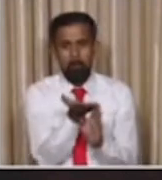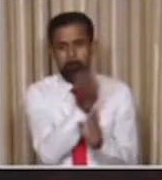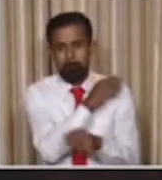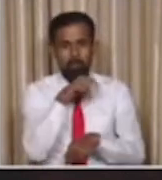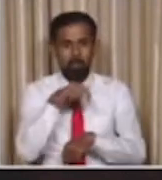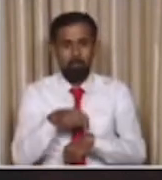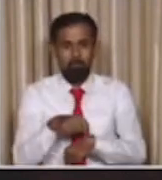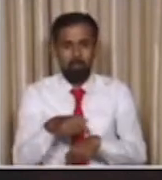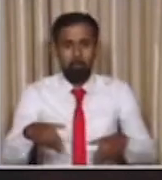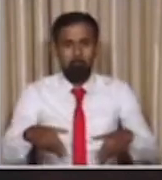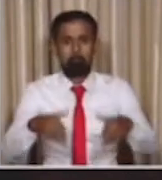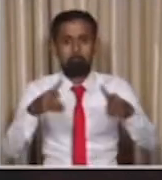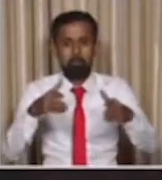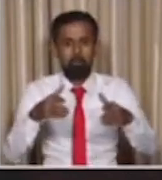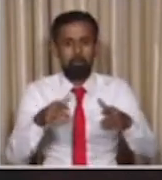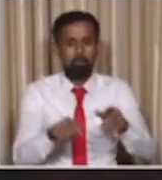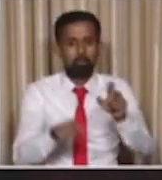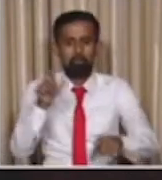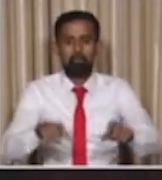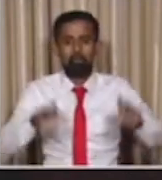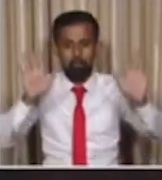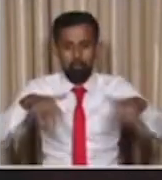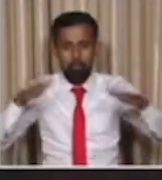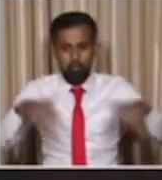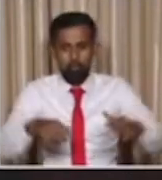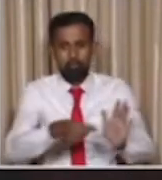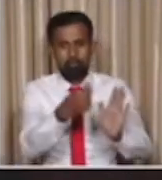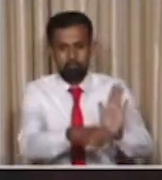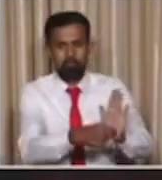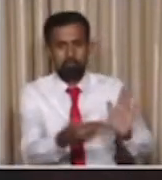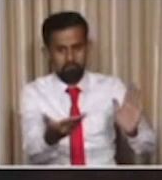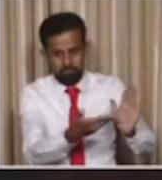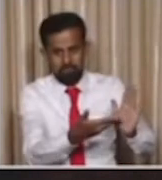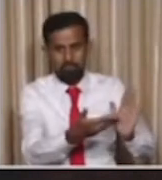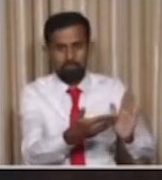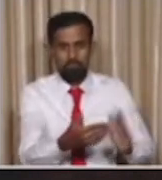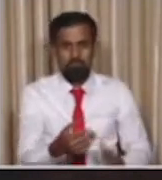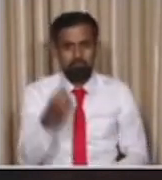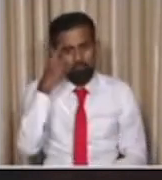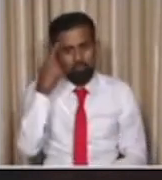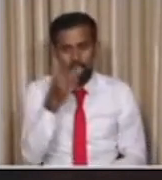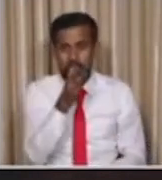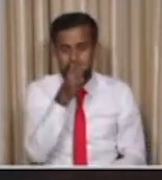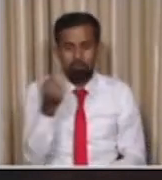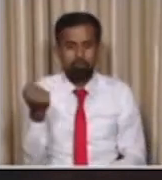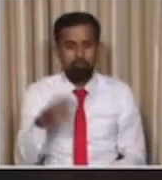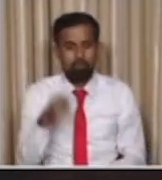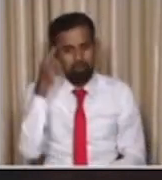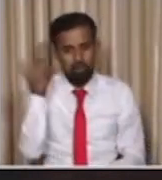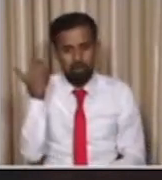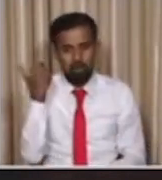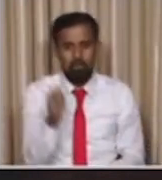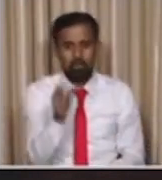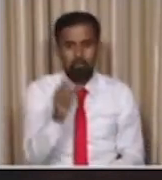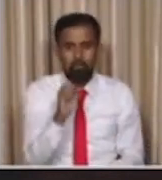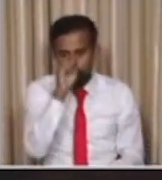කාලේ පාරවල් දිගේ ගිහිල්ලා මිනිස්සු එකතු කරගෙන මේකට අස්සම් කරනවා. ඉතින් මම දන්නේ කාගේ ලණුවක් කාලා මේක ගෙනාවද කියලා. මම ඒකයි අද